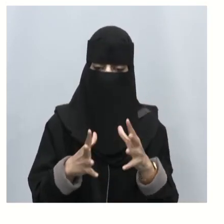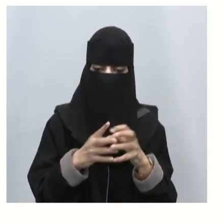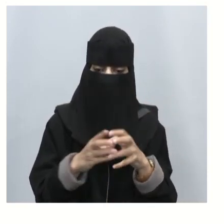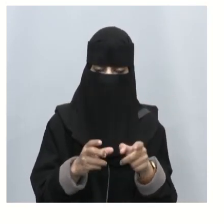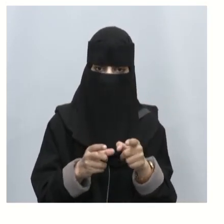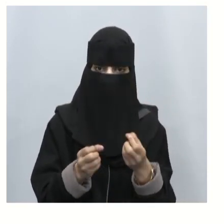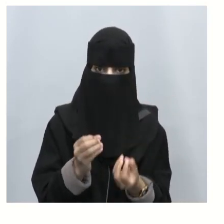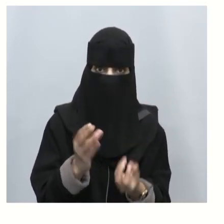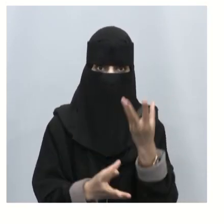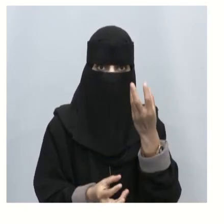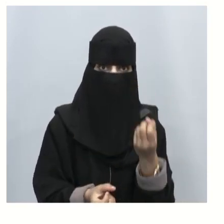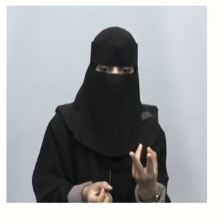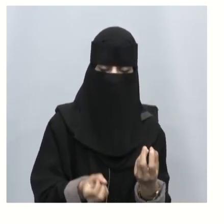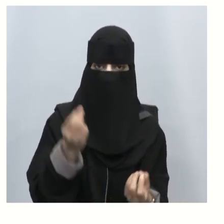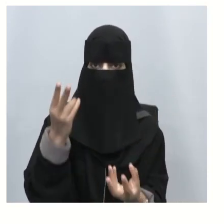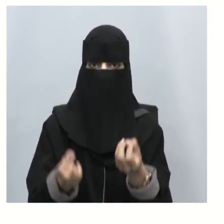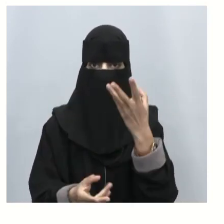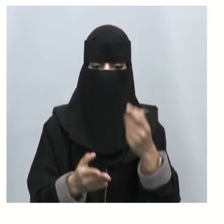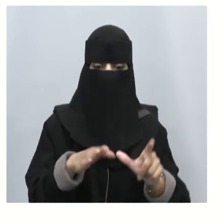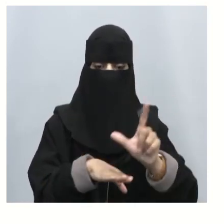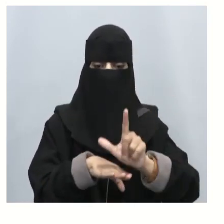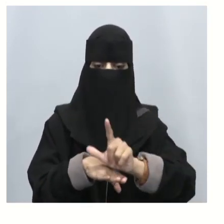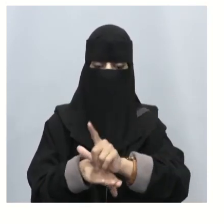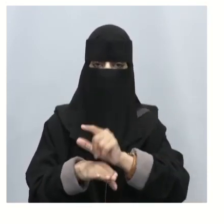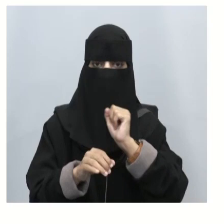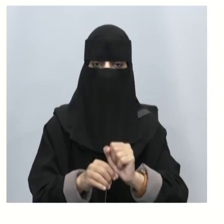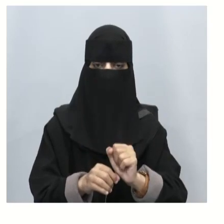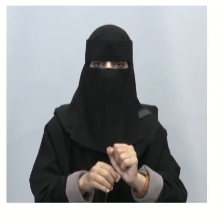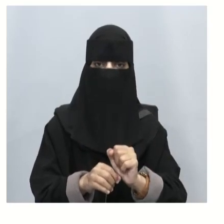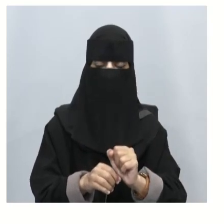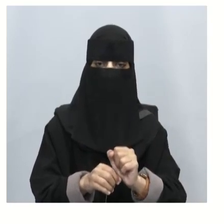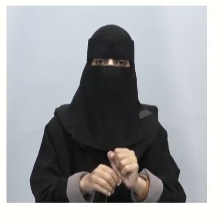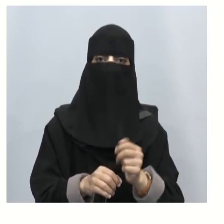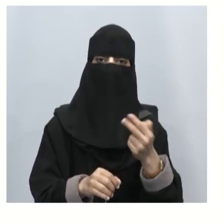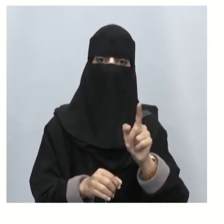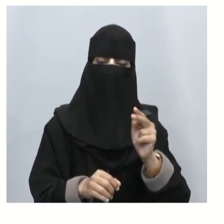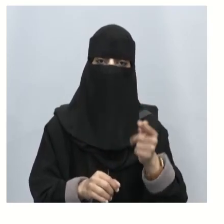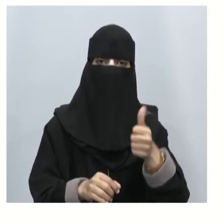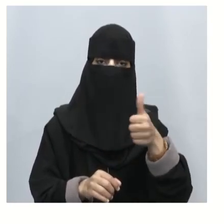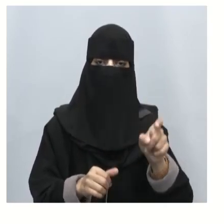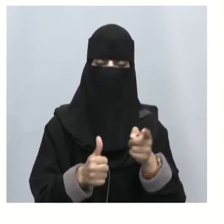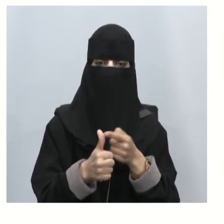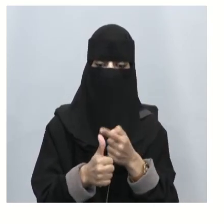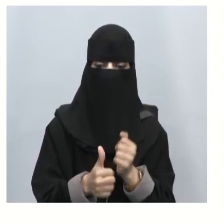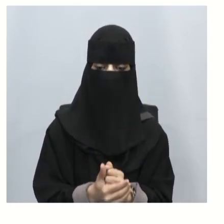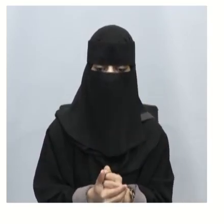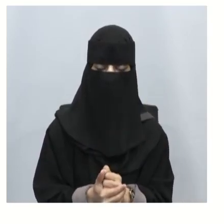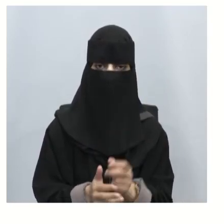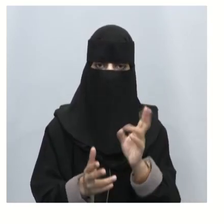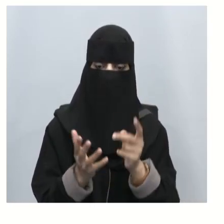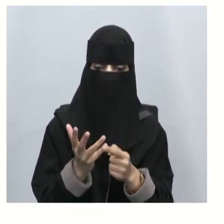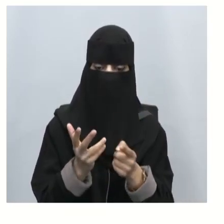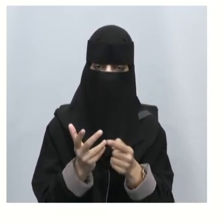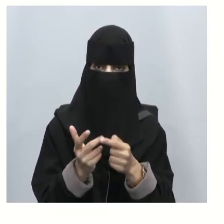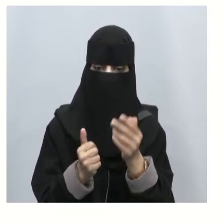بروز عدد من خلفاء العصر العباسي الاول ثم بعد ذلك نريد ان نعدد